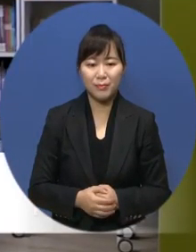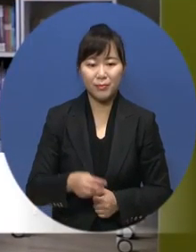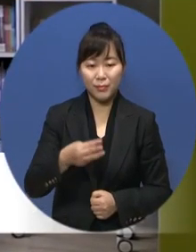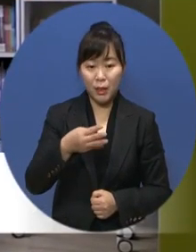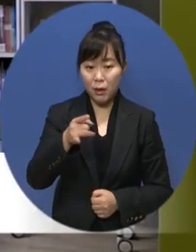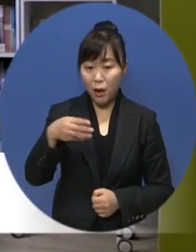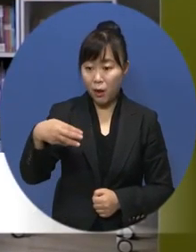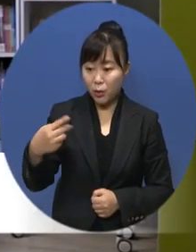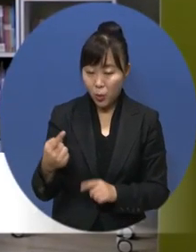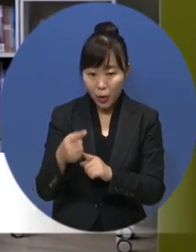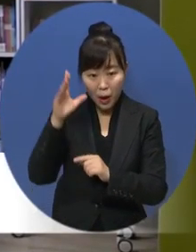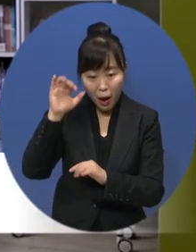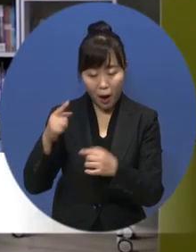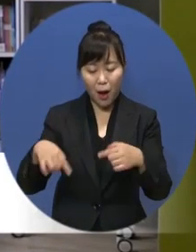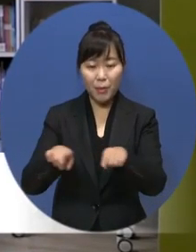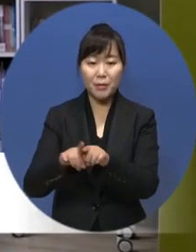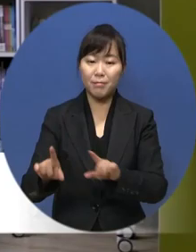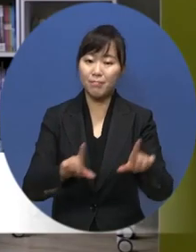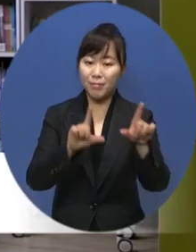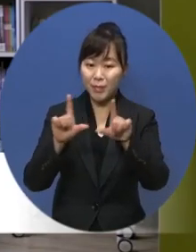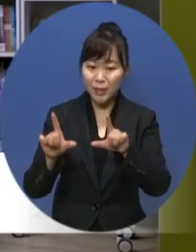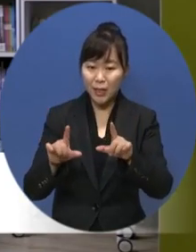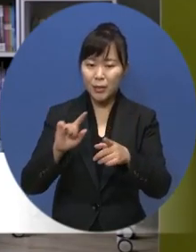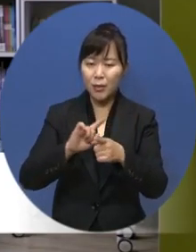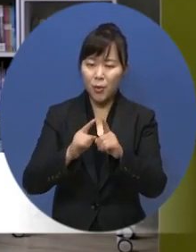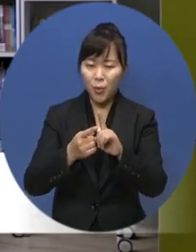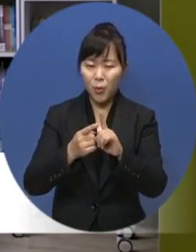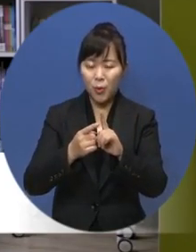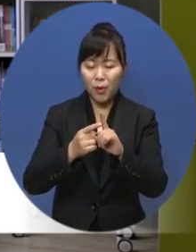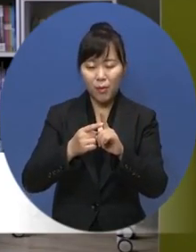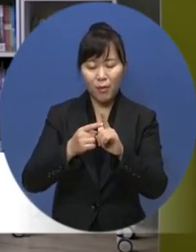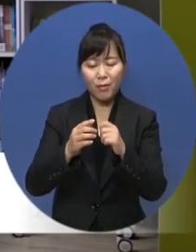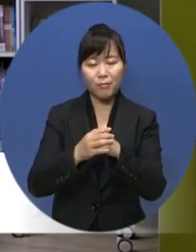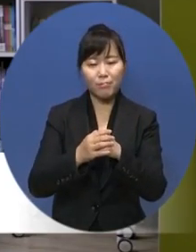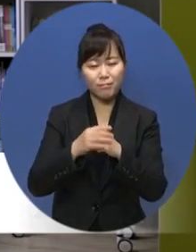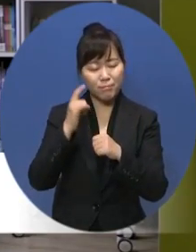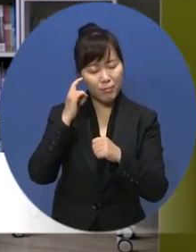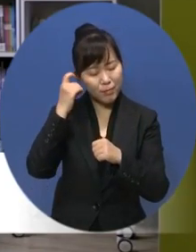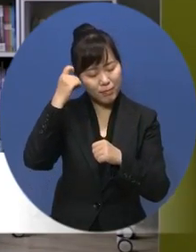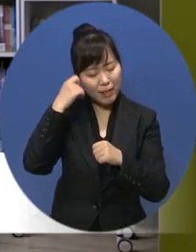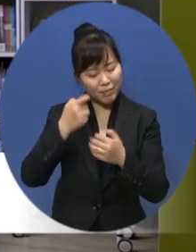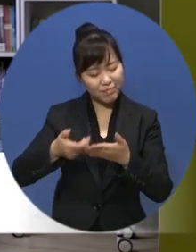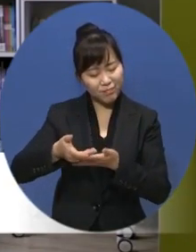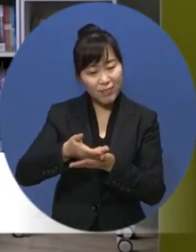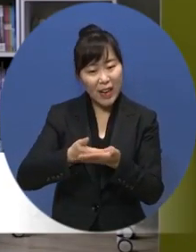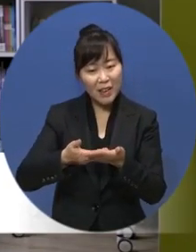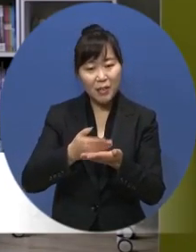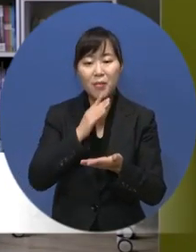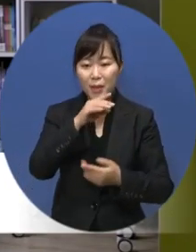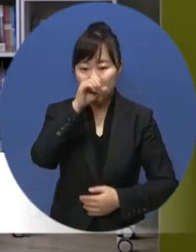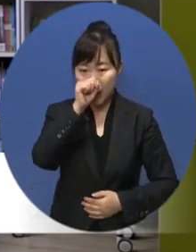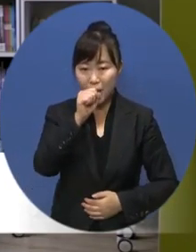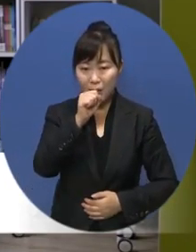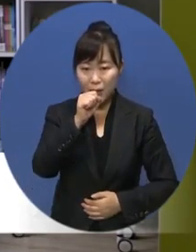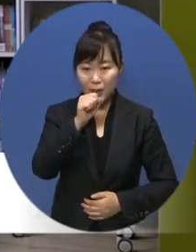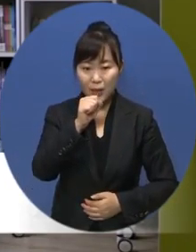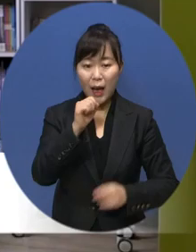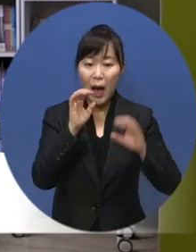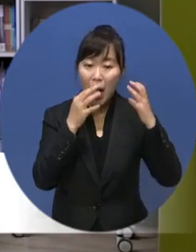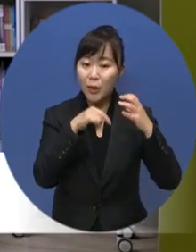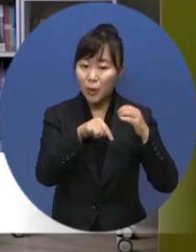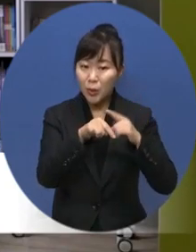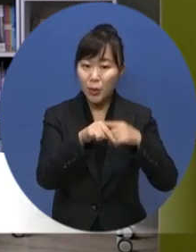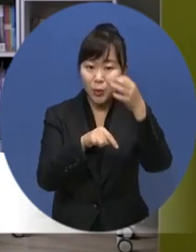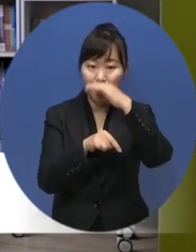레토랑 생활하면서 이제 교감을 많이 느껴져서 너무 좋고 애들도 이제